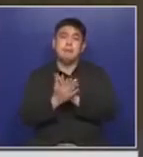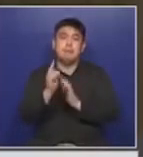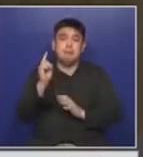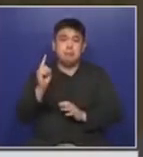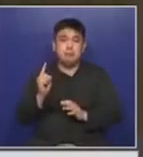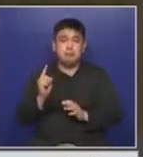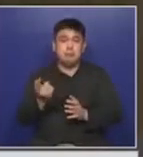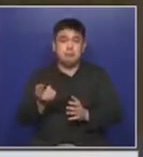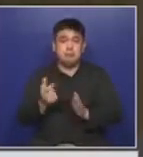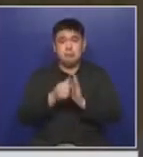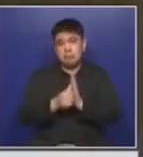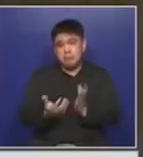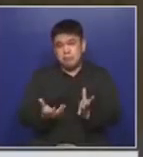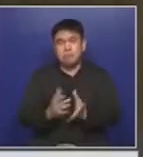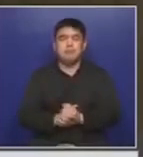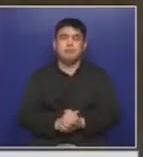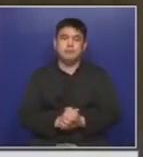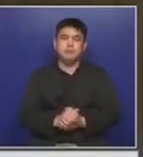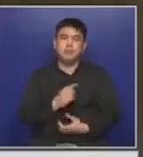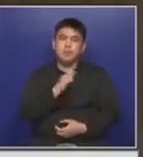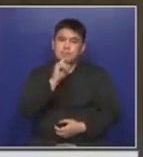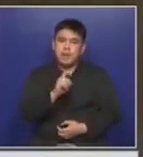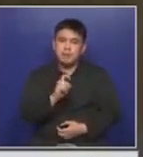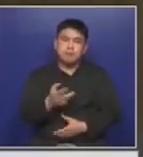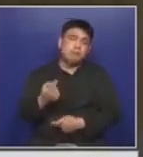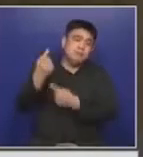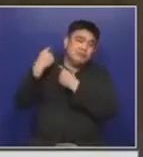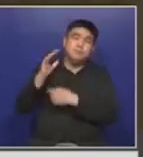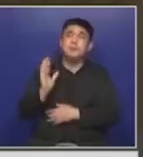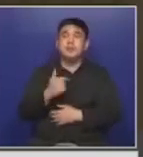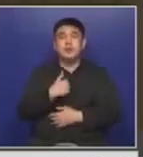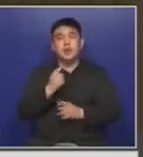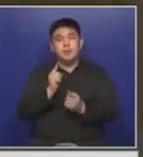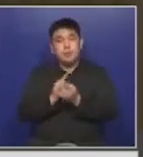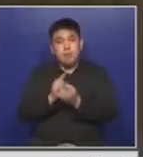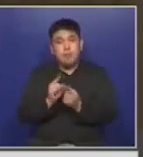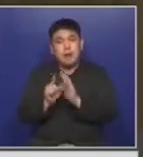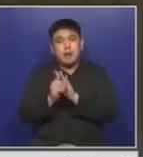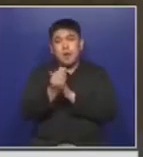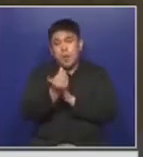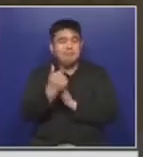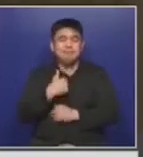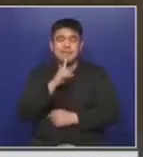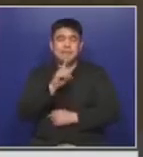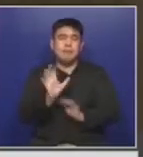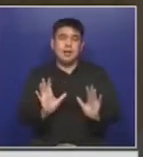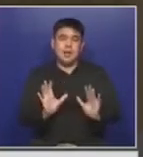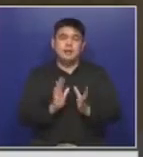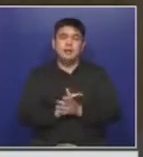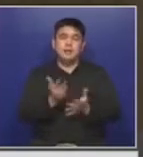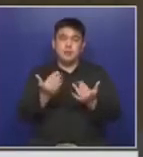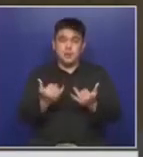รุงนะครับผมไม่อาจจะไปย้อนกลับไปปีก่อนว่าเหตุการณ์อย่างนี้เกิดสักแค่ไหนเพราะว่าจากที่